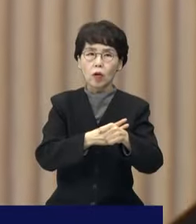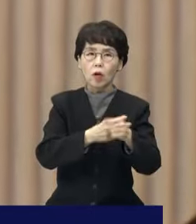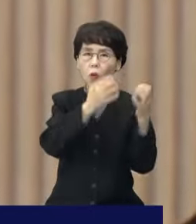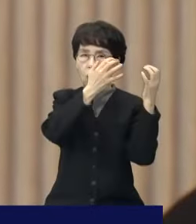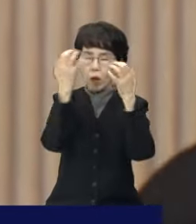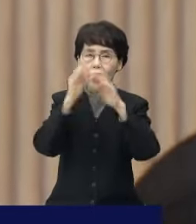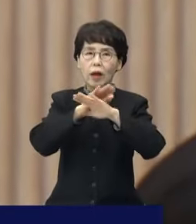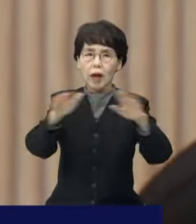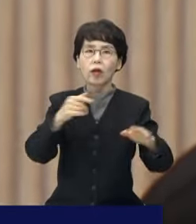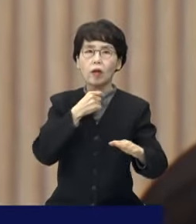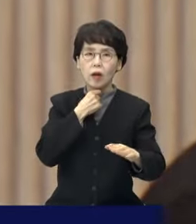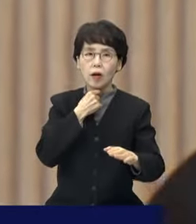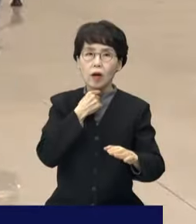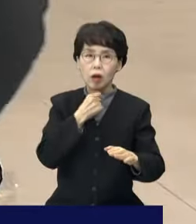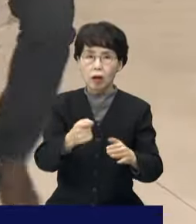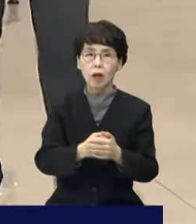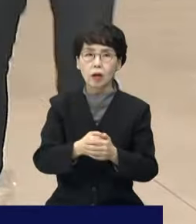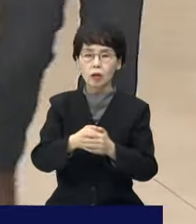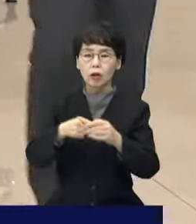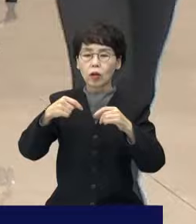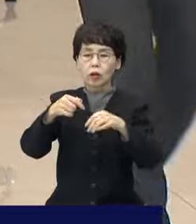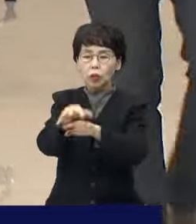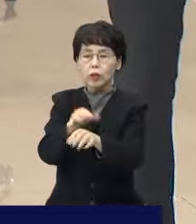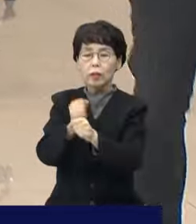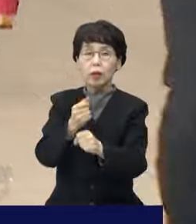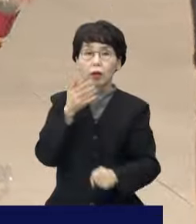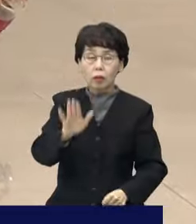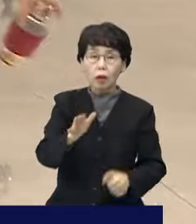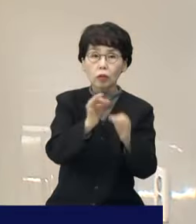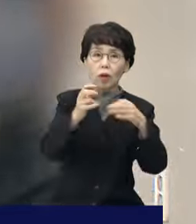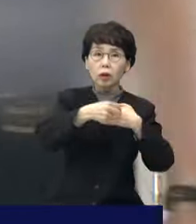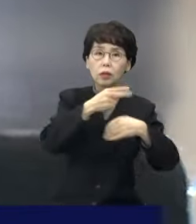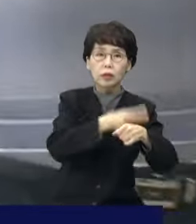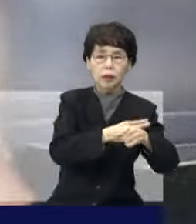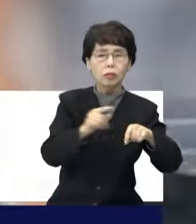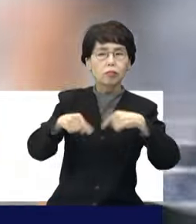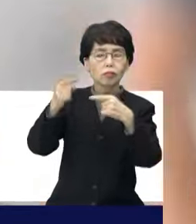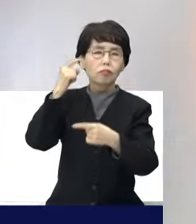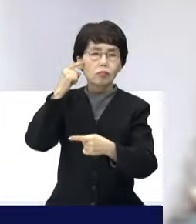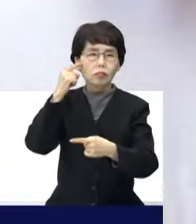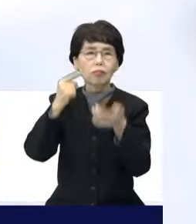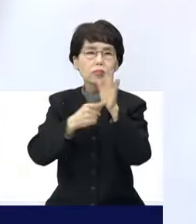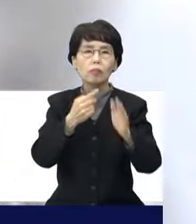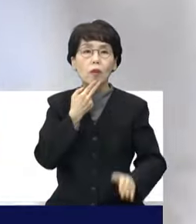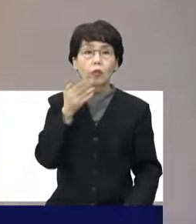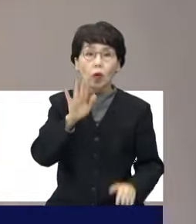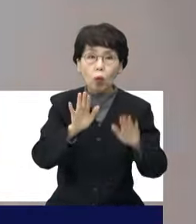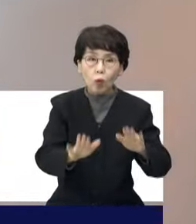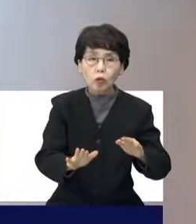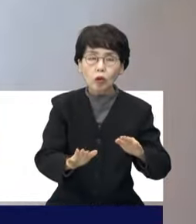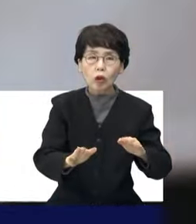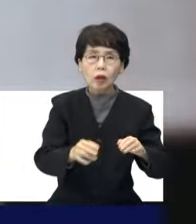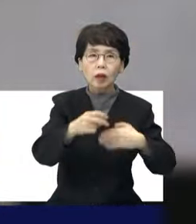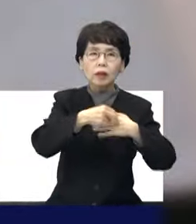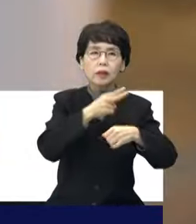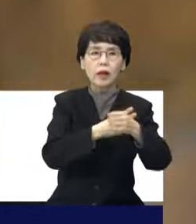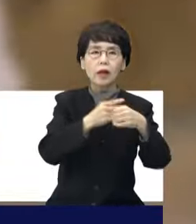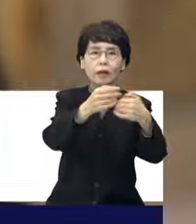회의체를 꾸리자는 거였는데 그동안 의료계에선 참여하겠다는 곳이 없었습니다. 그런데 오늘 의사단체 두 곳이 처음으로 참여